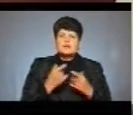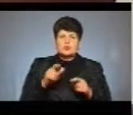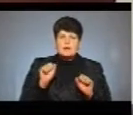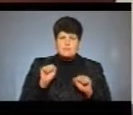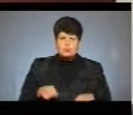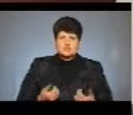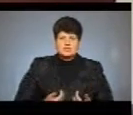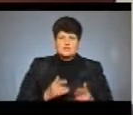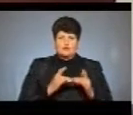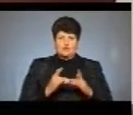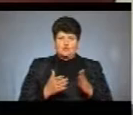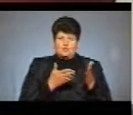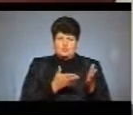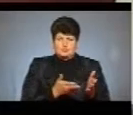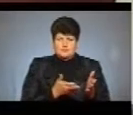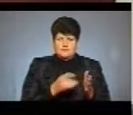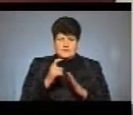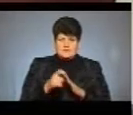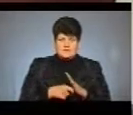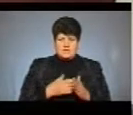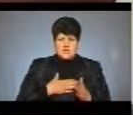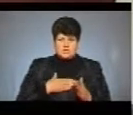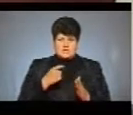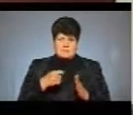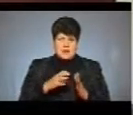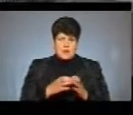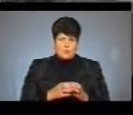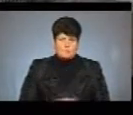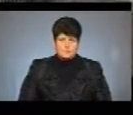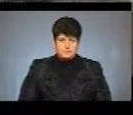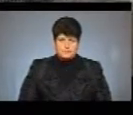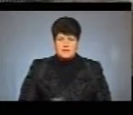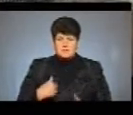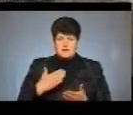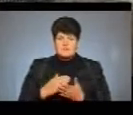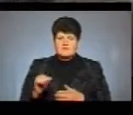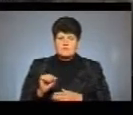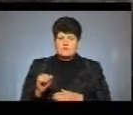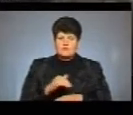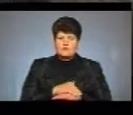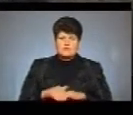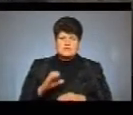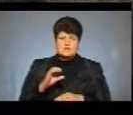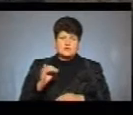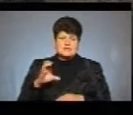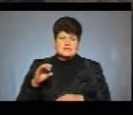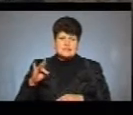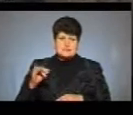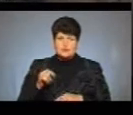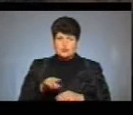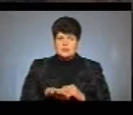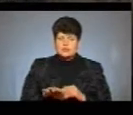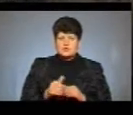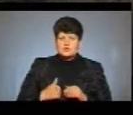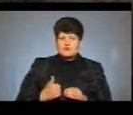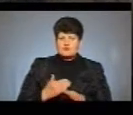проживати в гуртожитках, дізнавалася наша знімальна група. Ми знаходимося у Теребовлі на вулиці Січових Стрільців. Тут на території